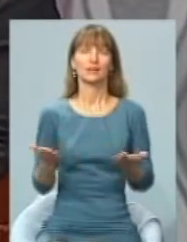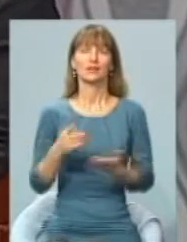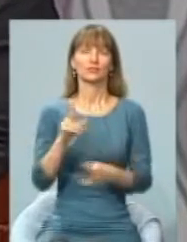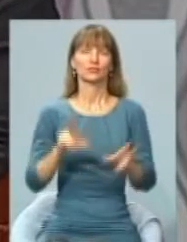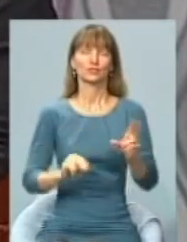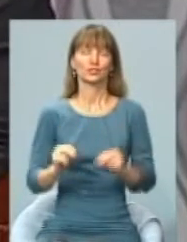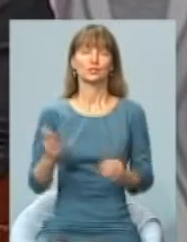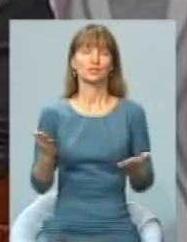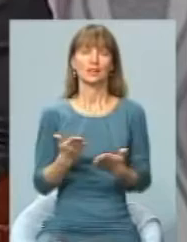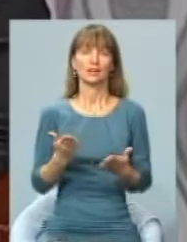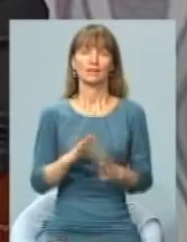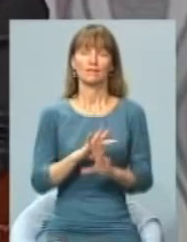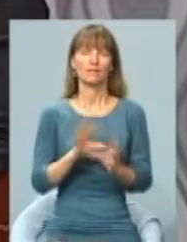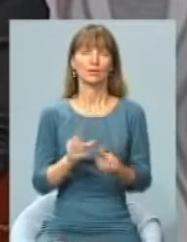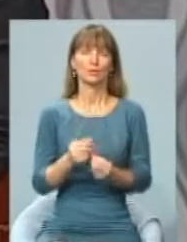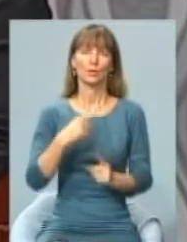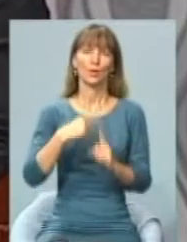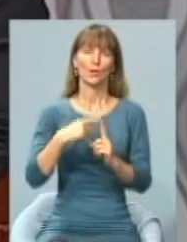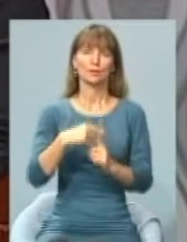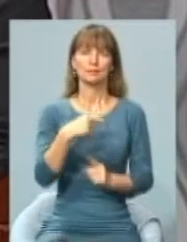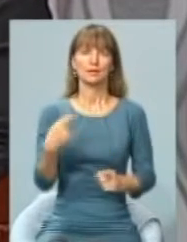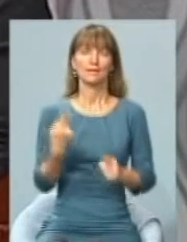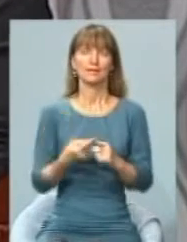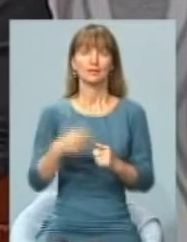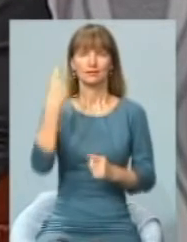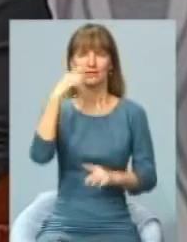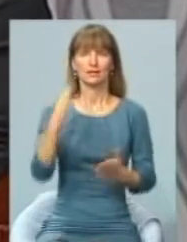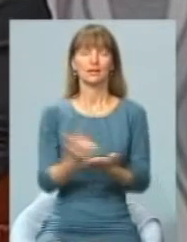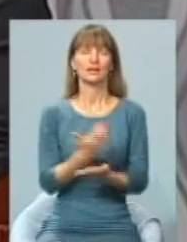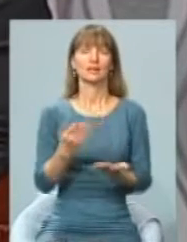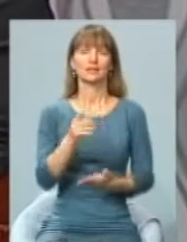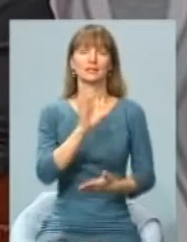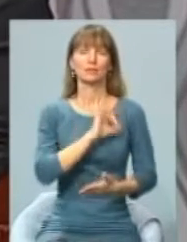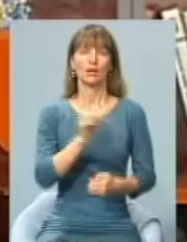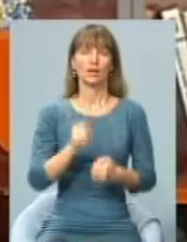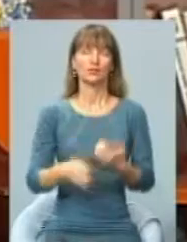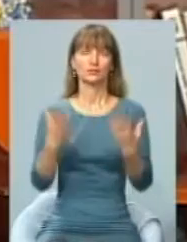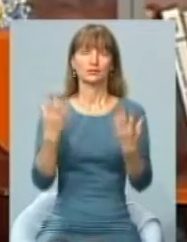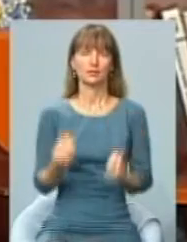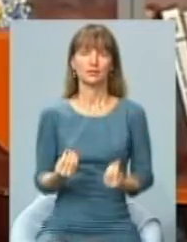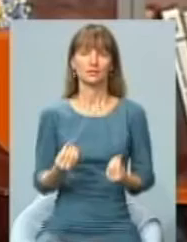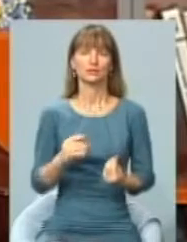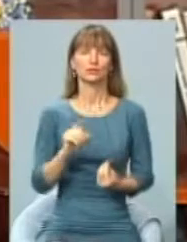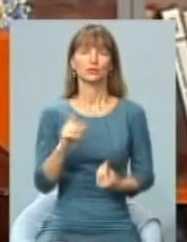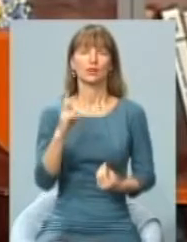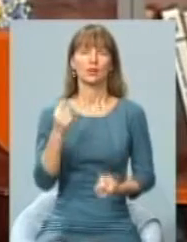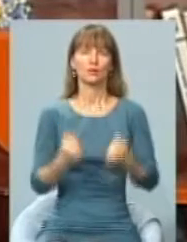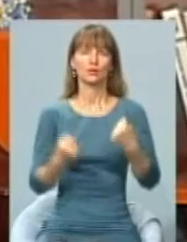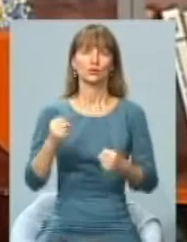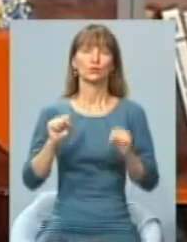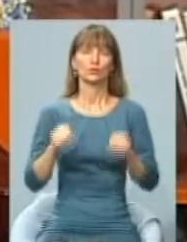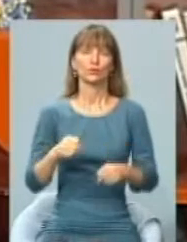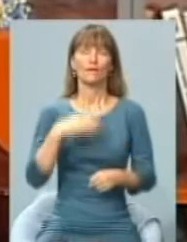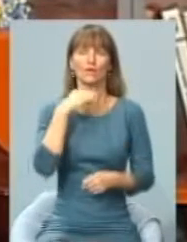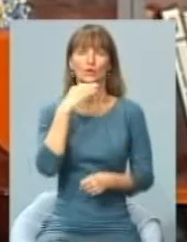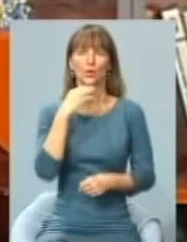вважаєш, яка взагалі, ну, які плюси у цих винаходах, якими ти користуєшся щодня? Ну, що на машинах, що можна в